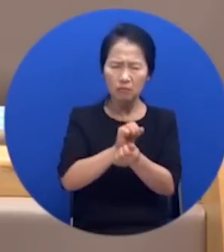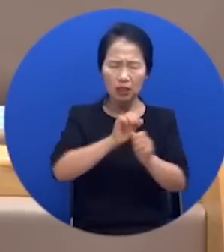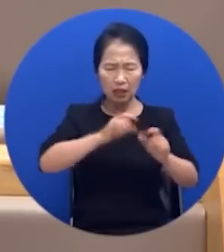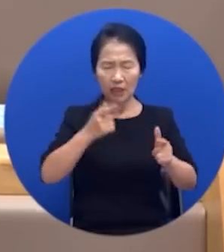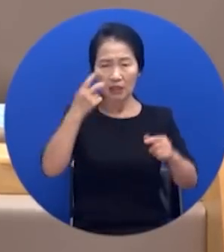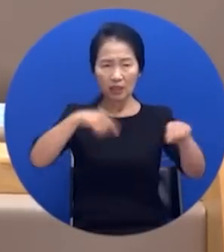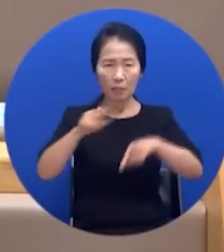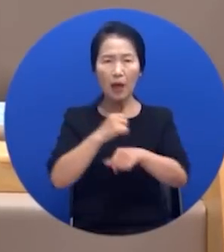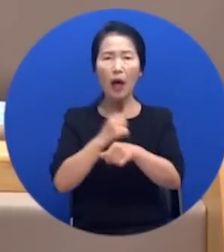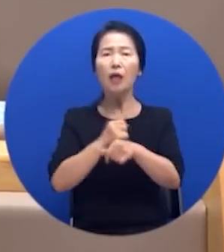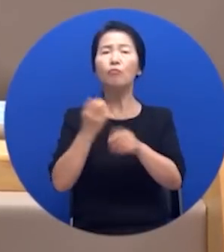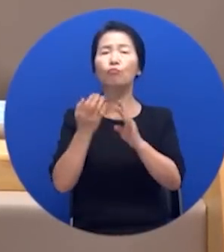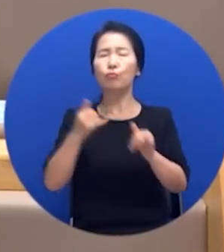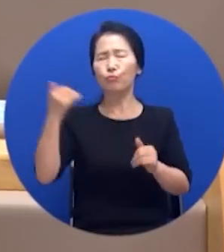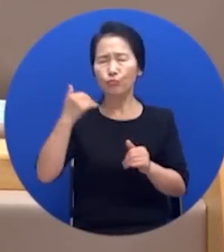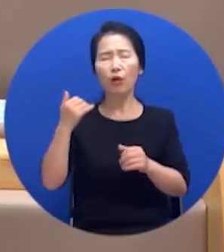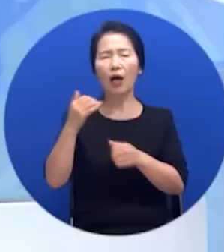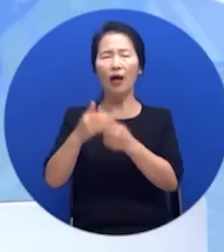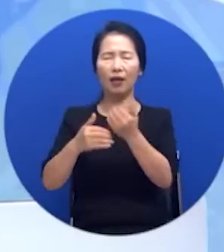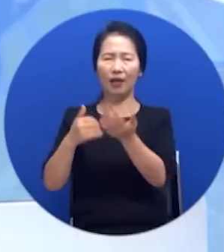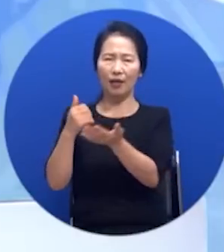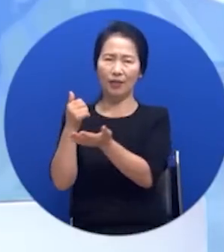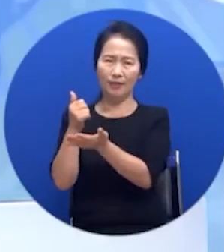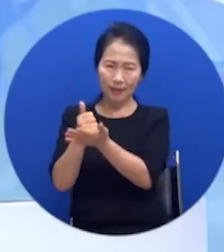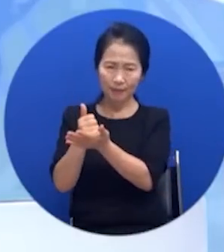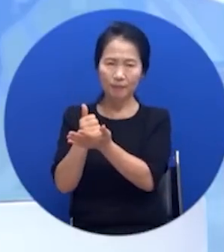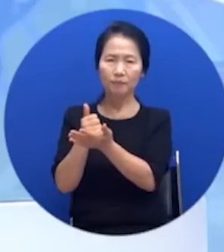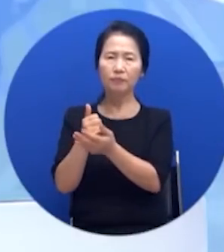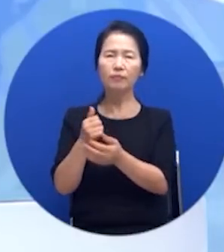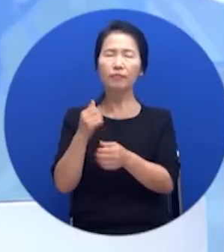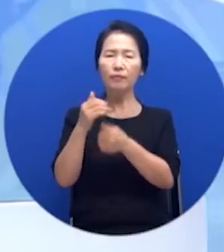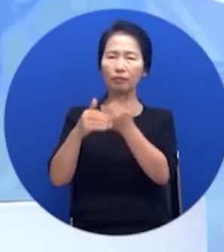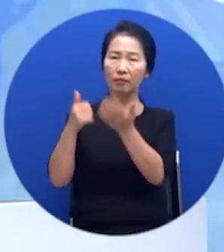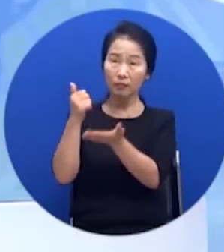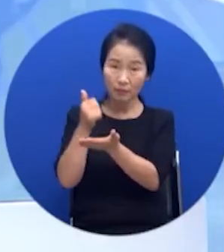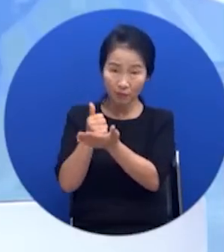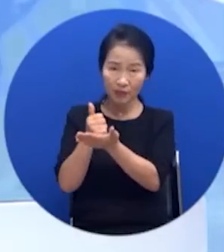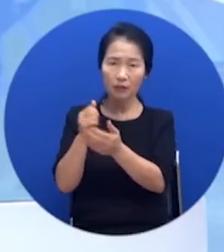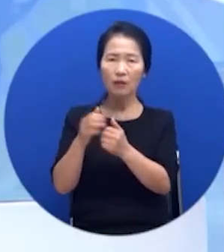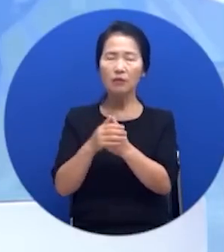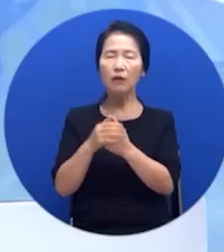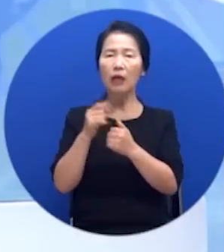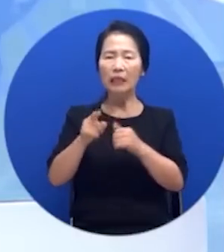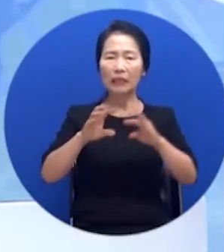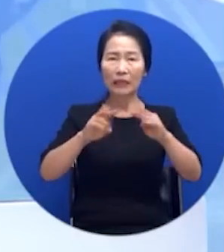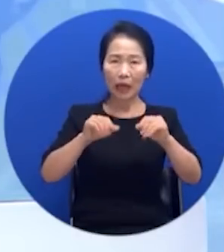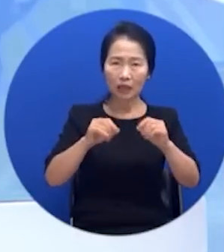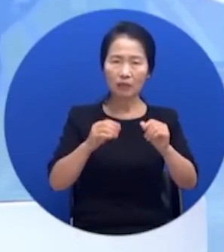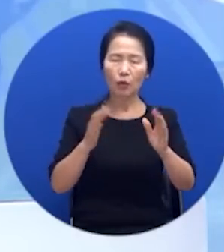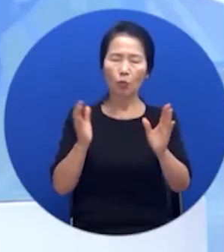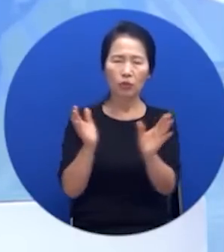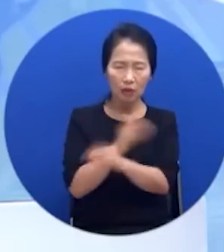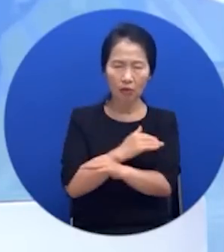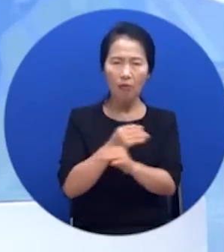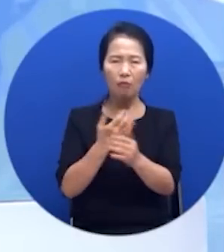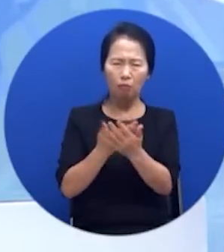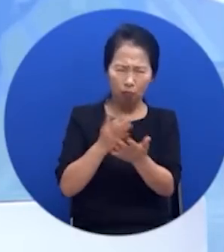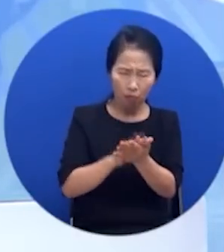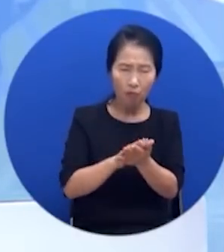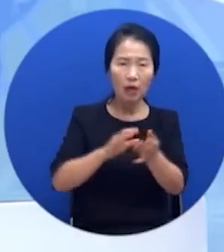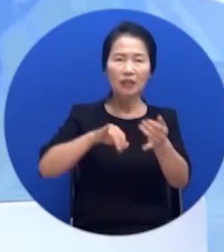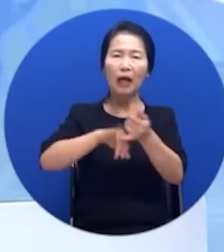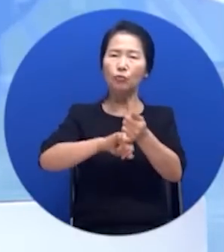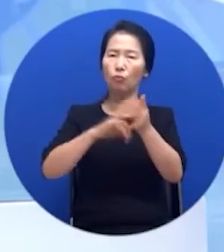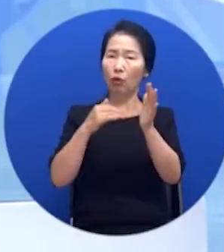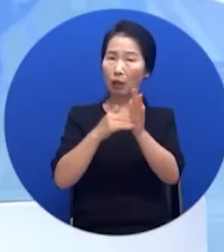누구냐? 하나님이라고 성경이 말하고 있습니다. 그 하나님께서 내가 이 땅을 고치겠다고 약속하셨다면